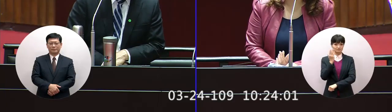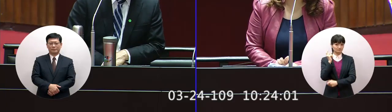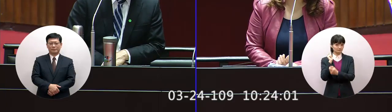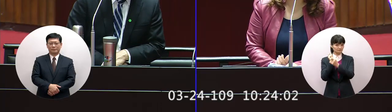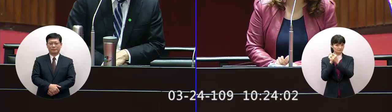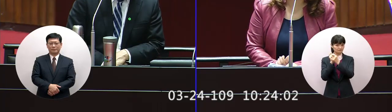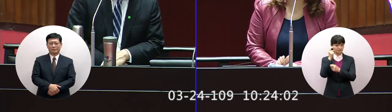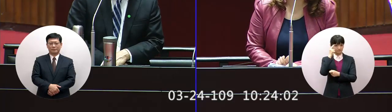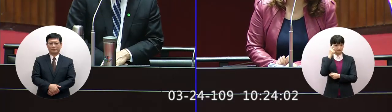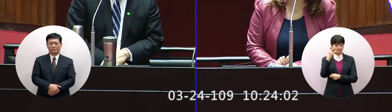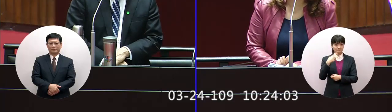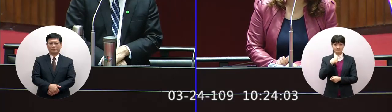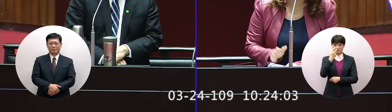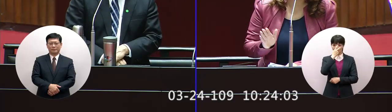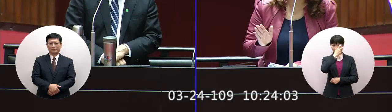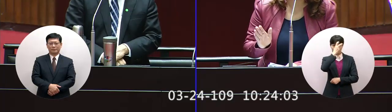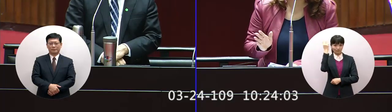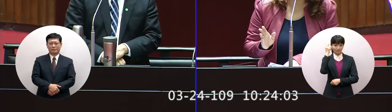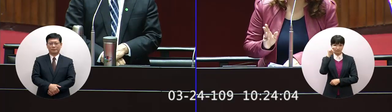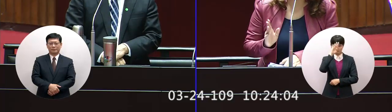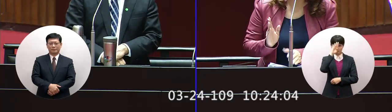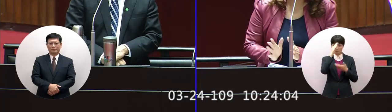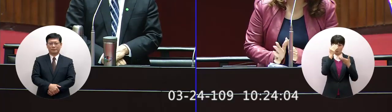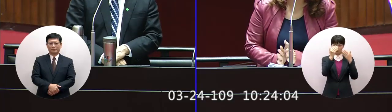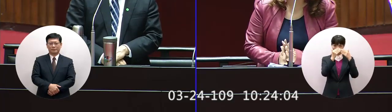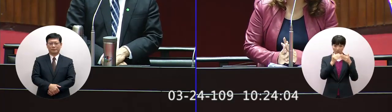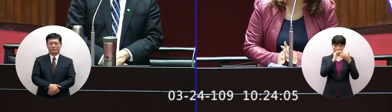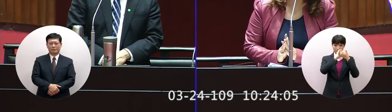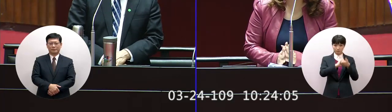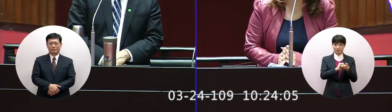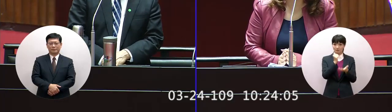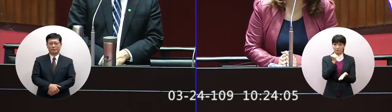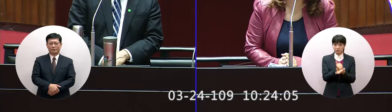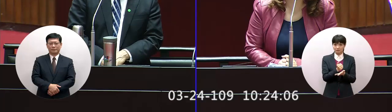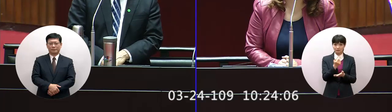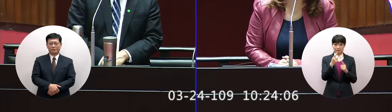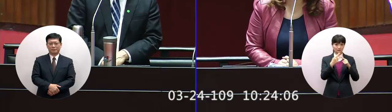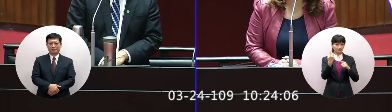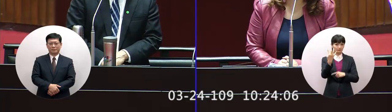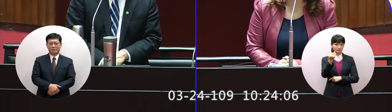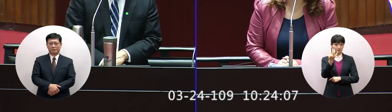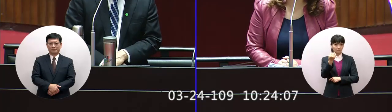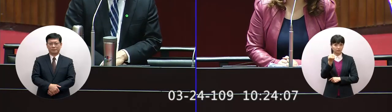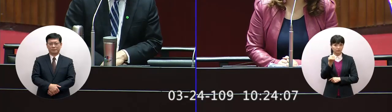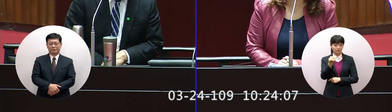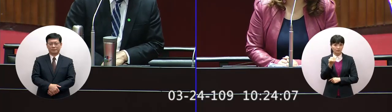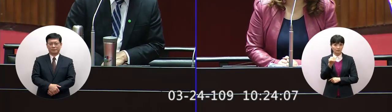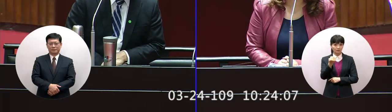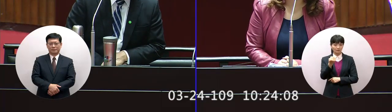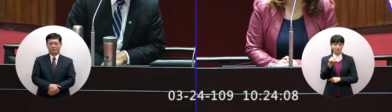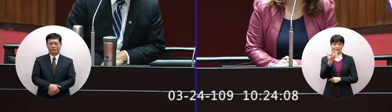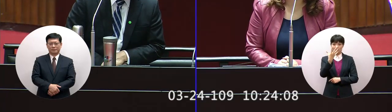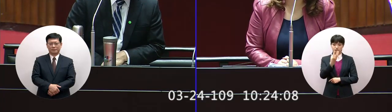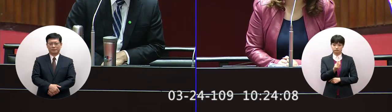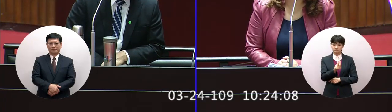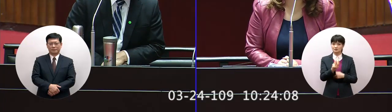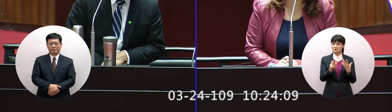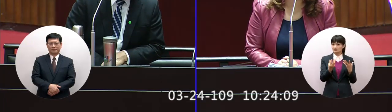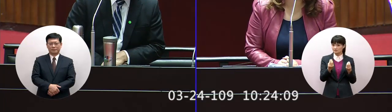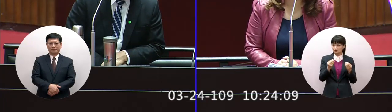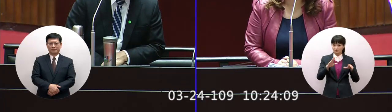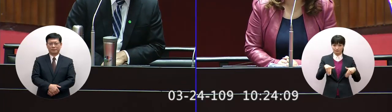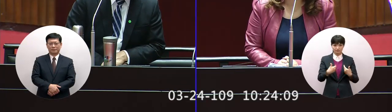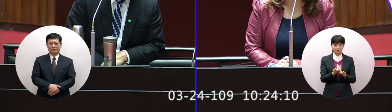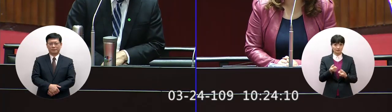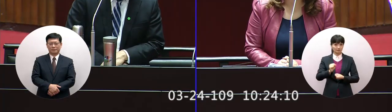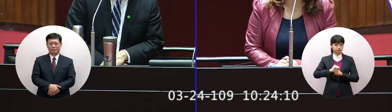我们的确诊，就是这一个武汉肺炎的这个确诊人数呢，其实并没有减少，反而是增